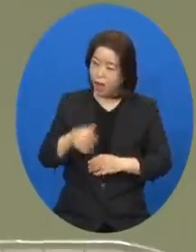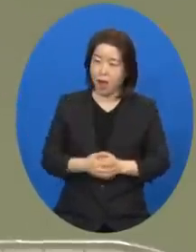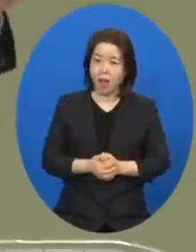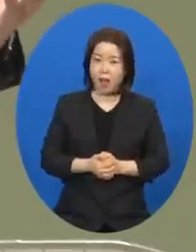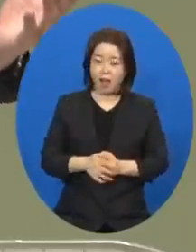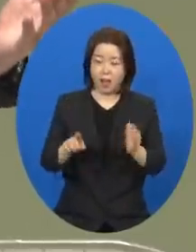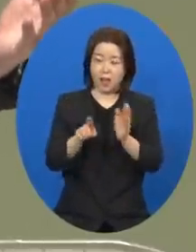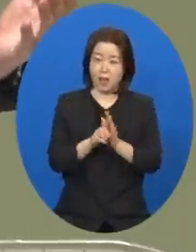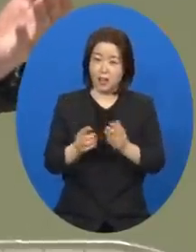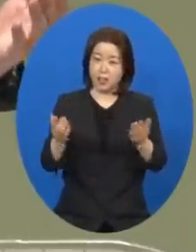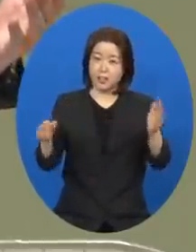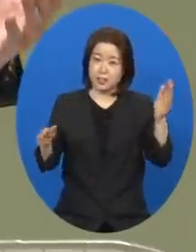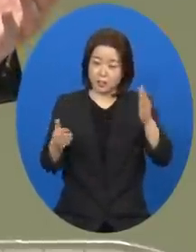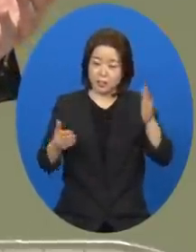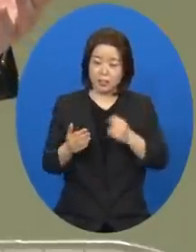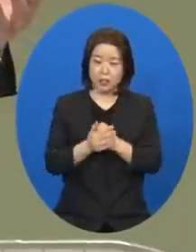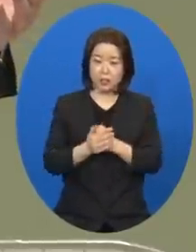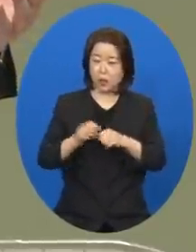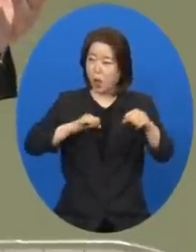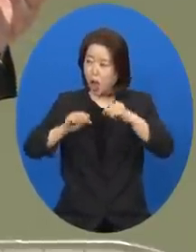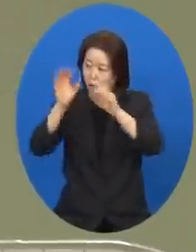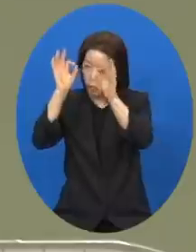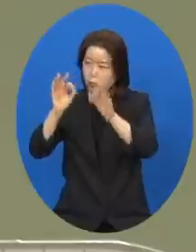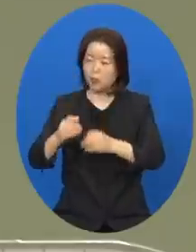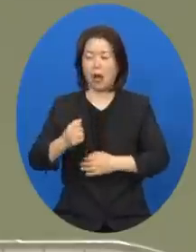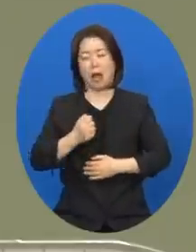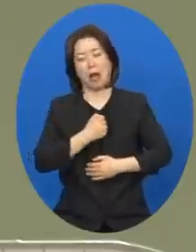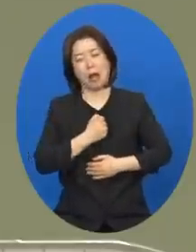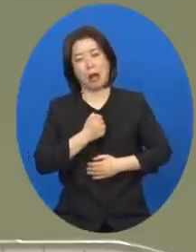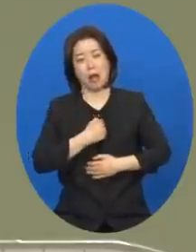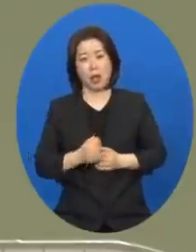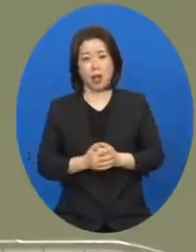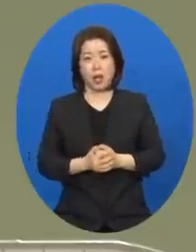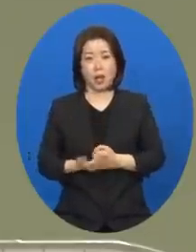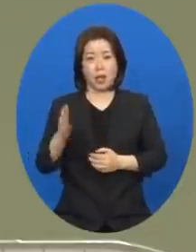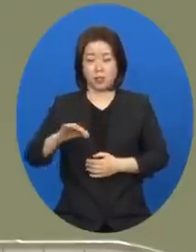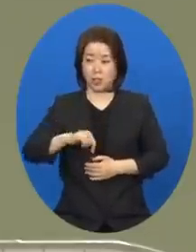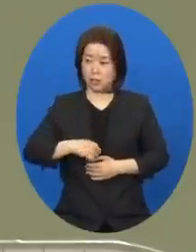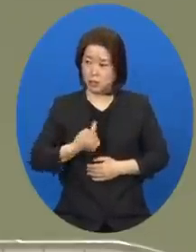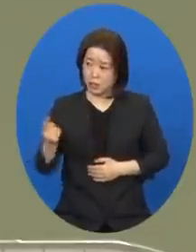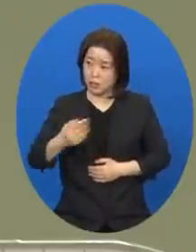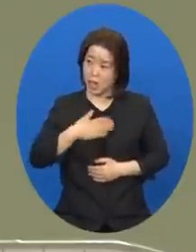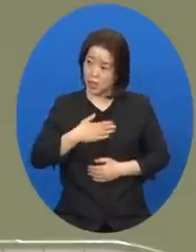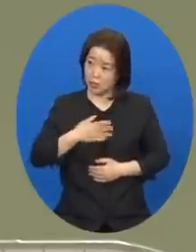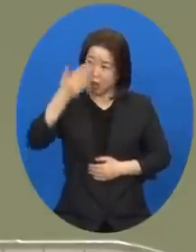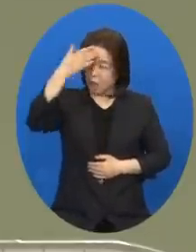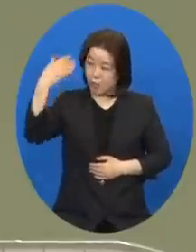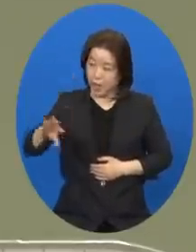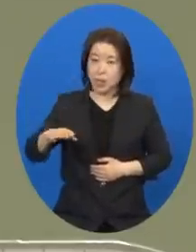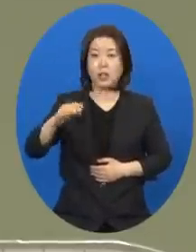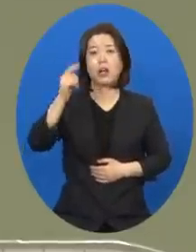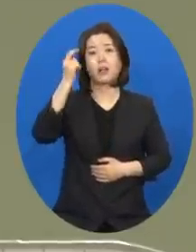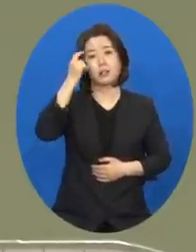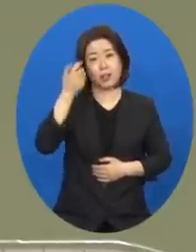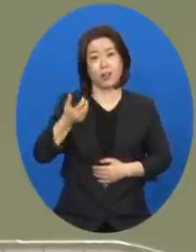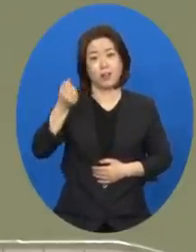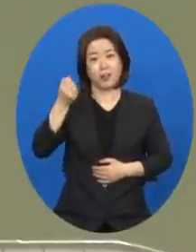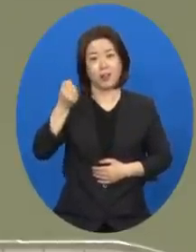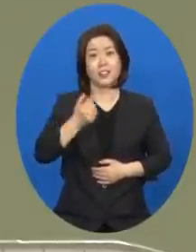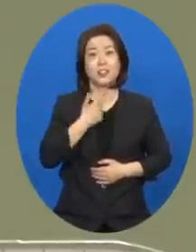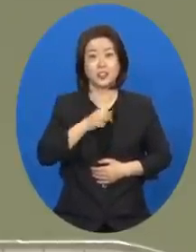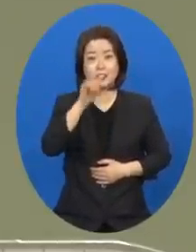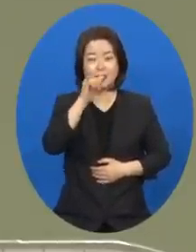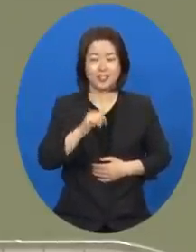신학생이면서도 어찌 그렇게 사는지 참 답답하더라고요. 본인이 그걸 아니까 다행이다. 저는 그렇게만 생각을 했죠.